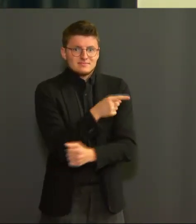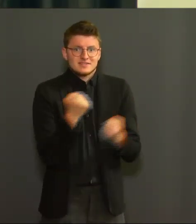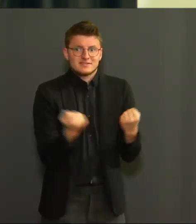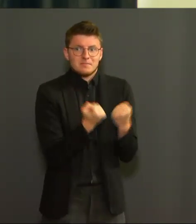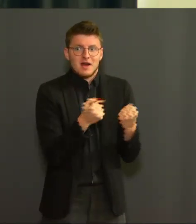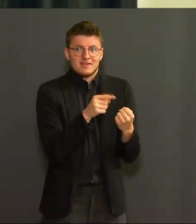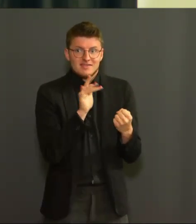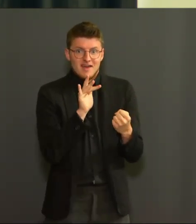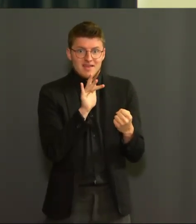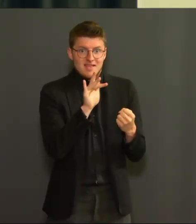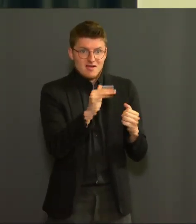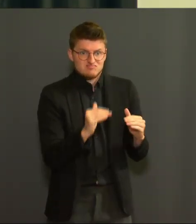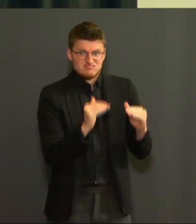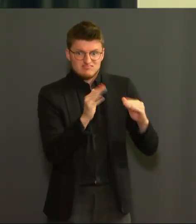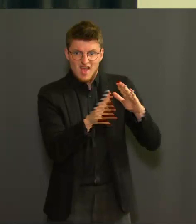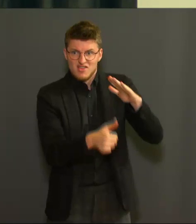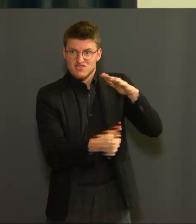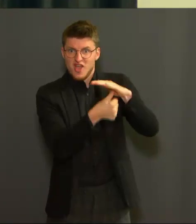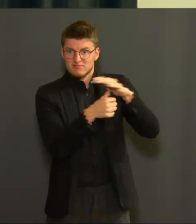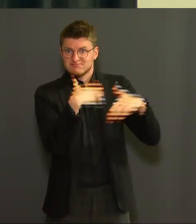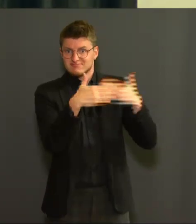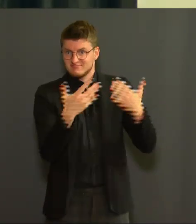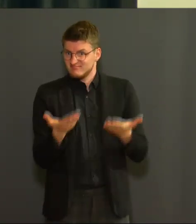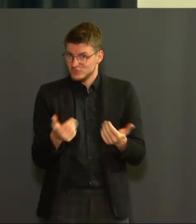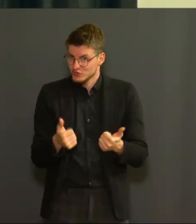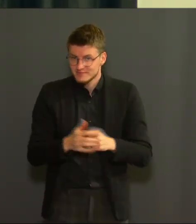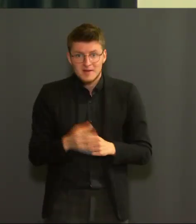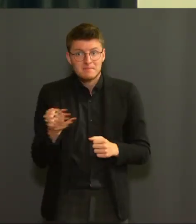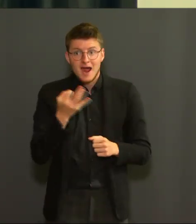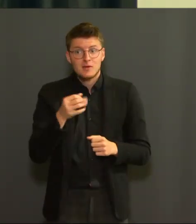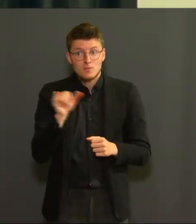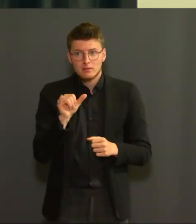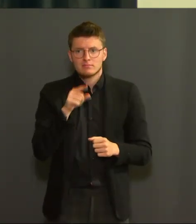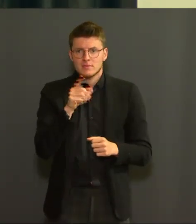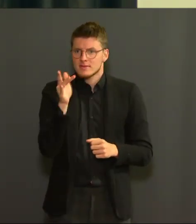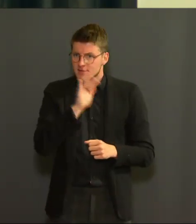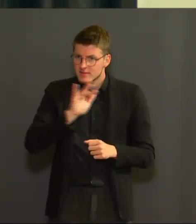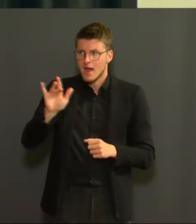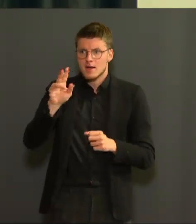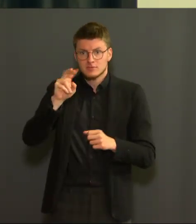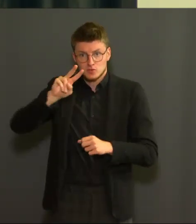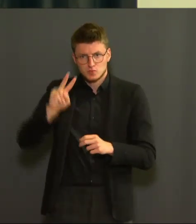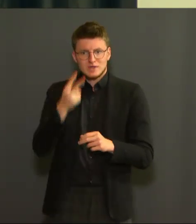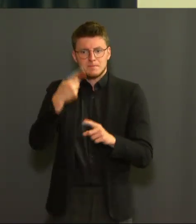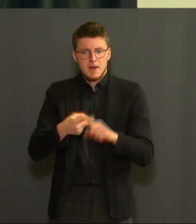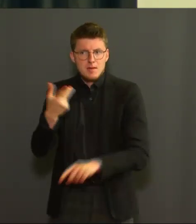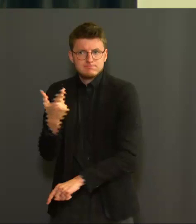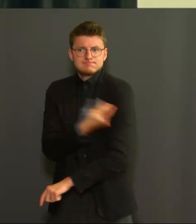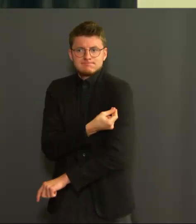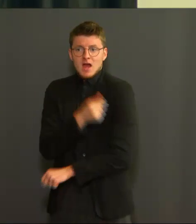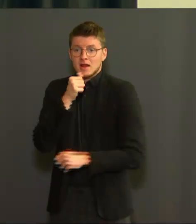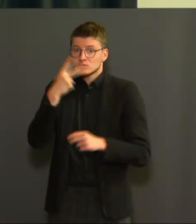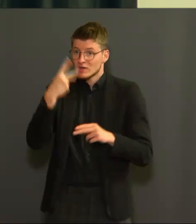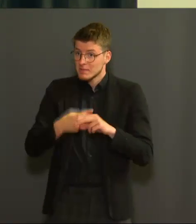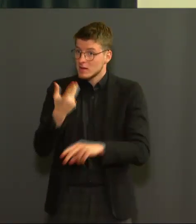opkomende varianten biedt een volledige vaccinatie de beste bescherming. Daarnaast moeten we de meest kwetsbaren